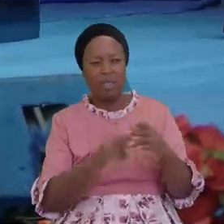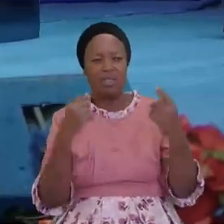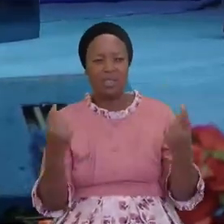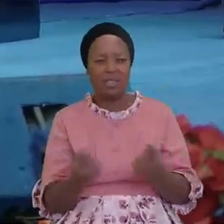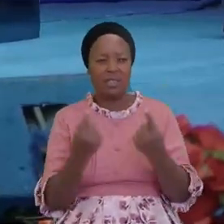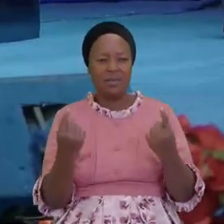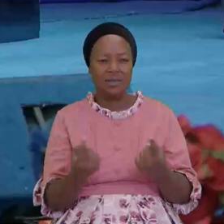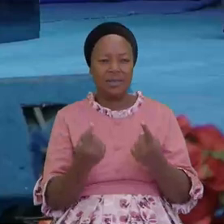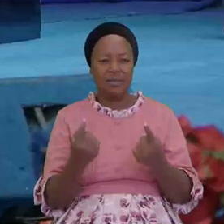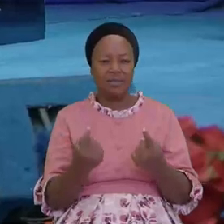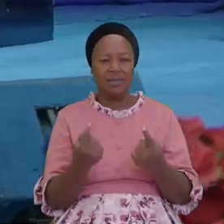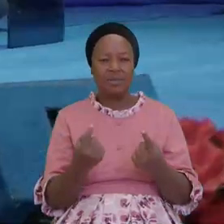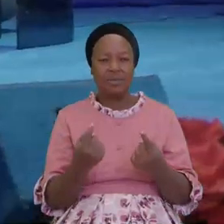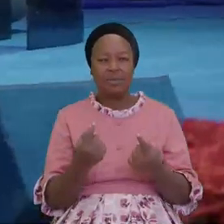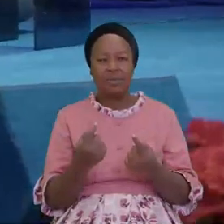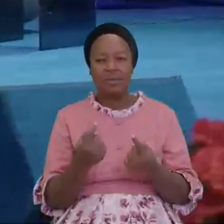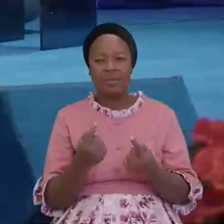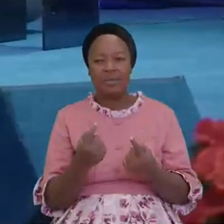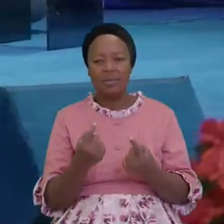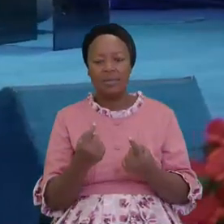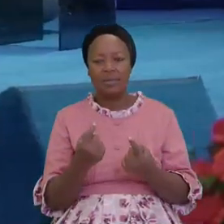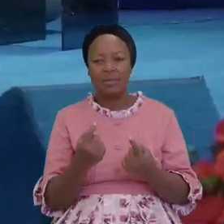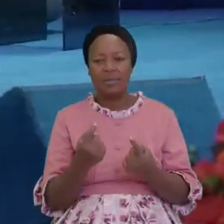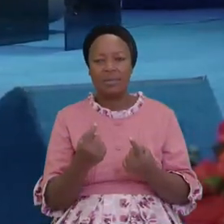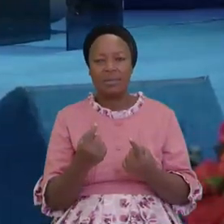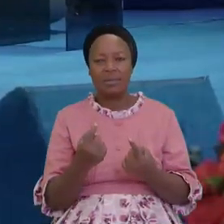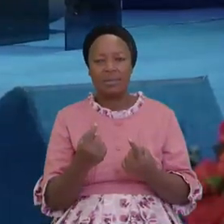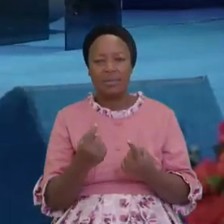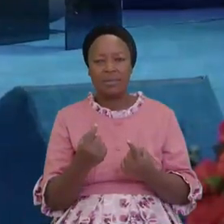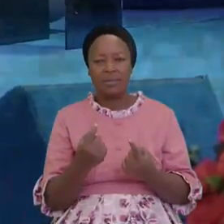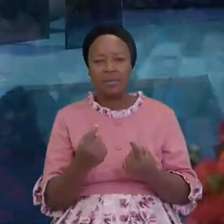je commettrai le péché. Ça, c'est un péché présomptueux.